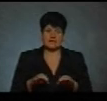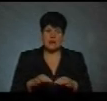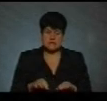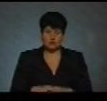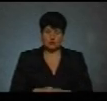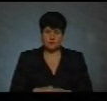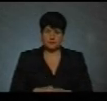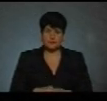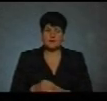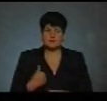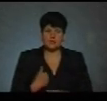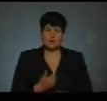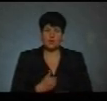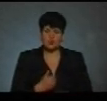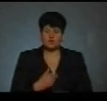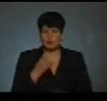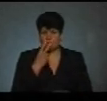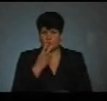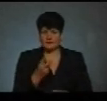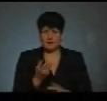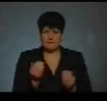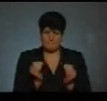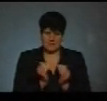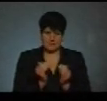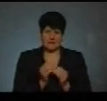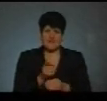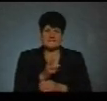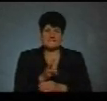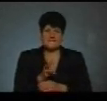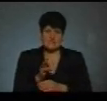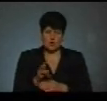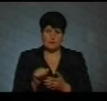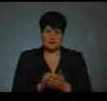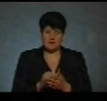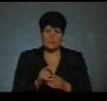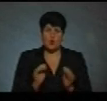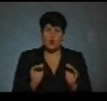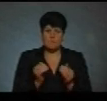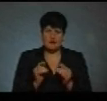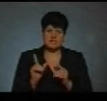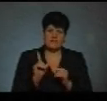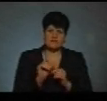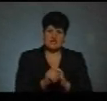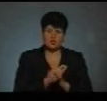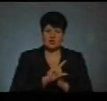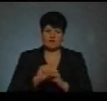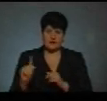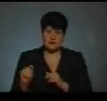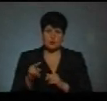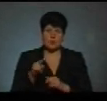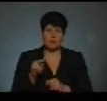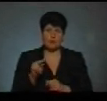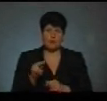власне, ми хочемо подивитися невеличкий відеоматеріал про обмеження в'їзду та виїзду до міста Почаїв. Про